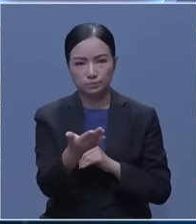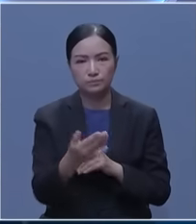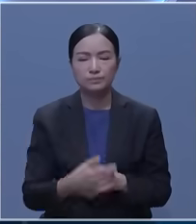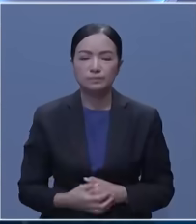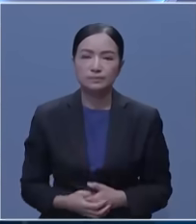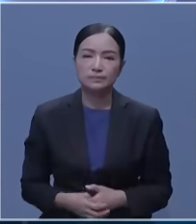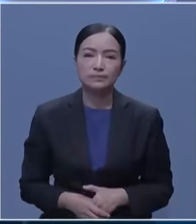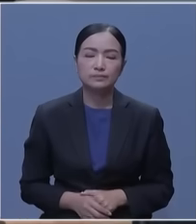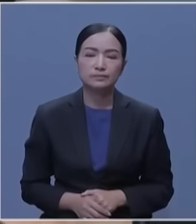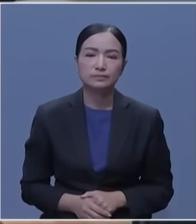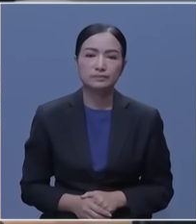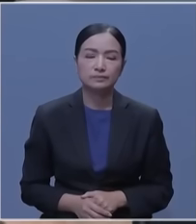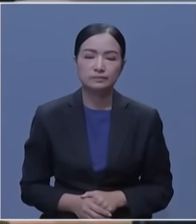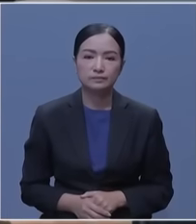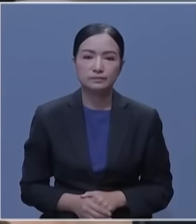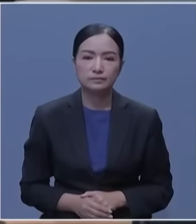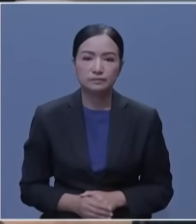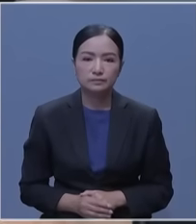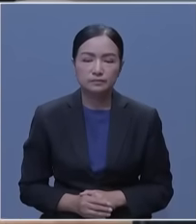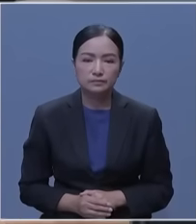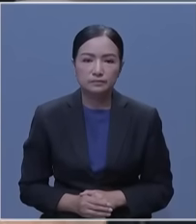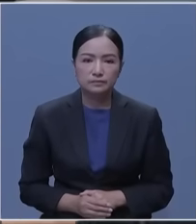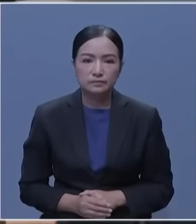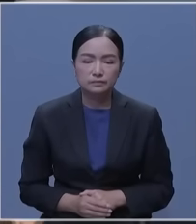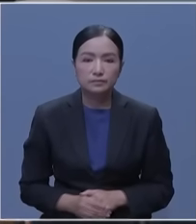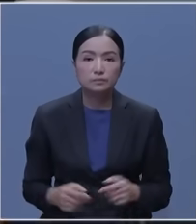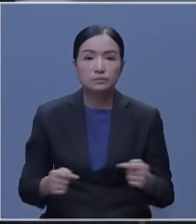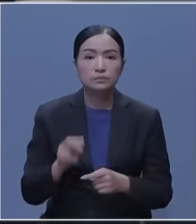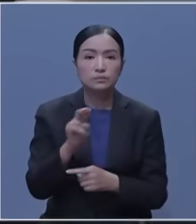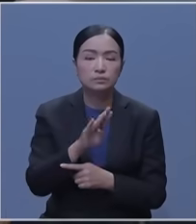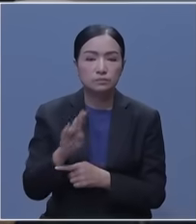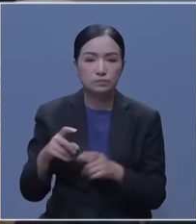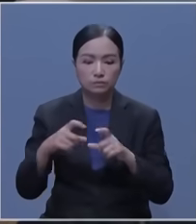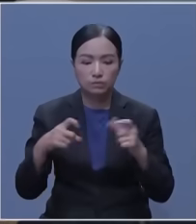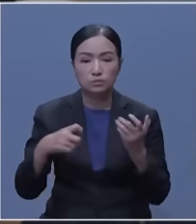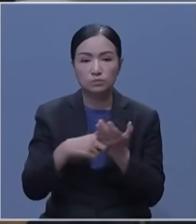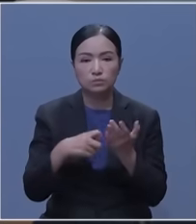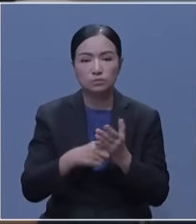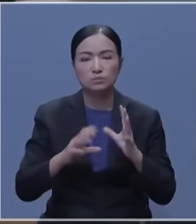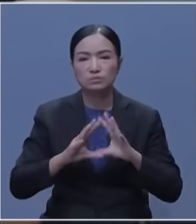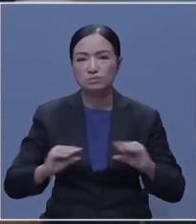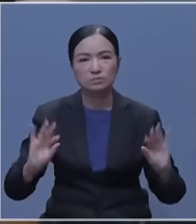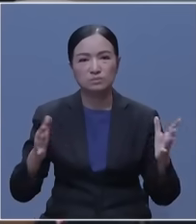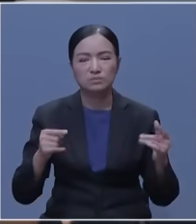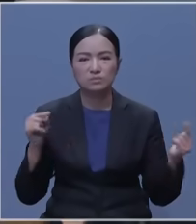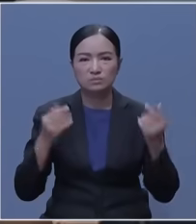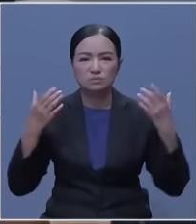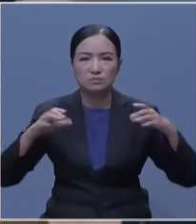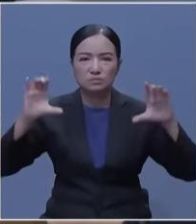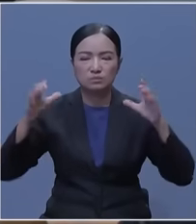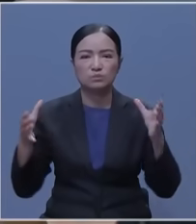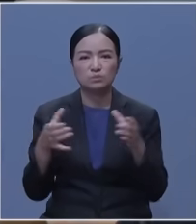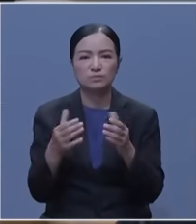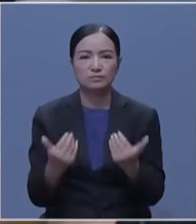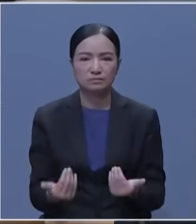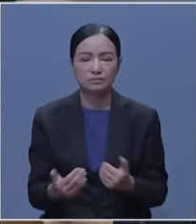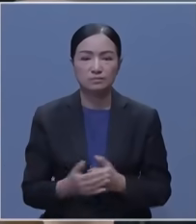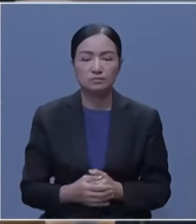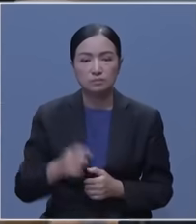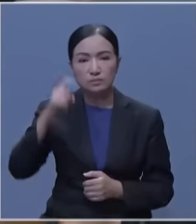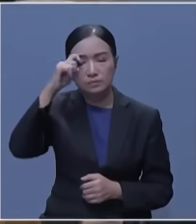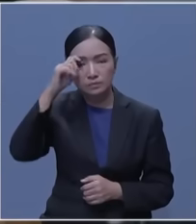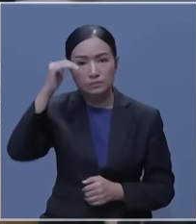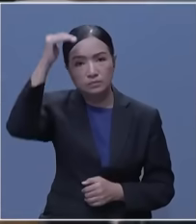ครับ สายระบบตั๋วที่ไม่เคยหมดไปภายใต้รัฐบาลชุดนี้ทั้งที่คุณเศรษฐ